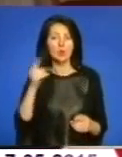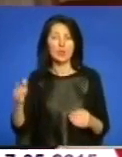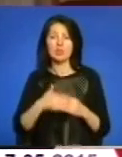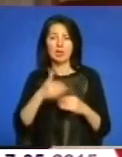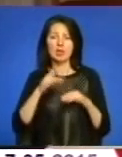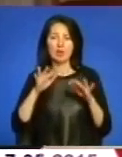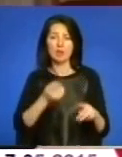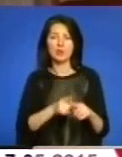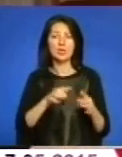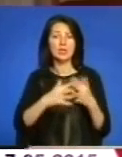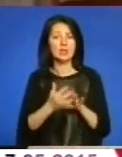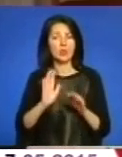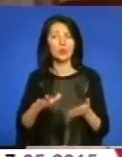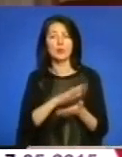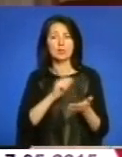знищено